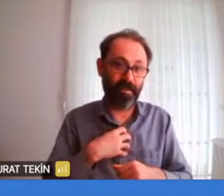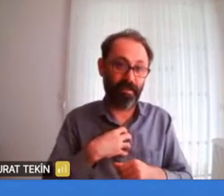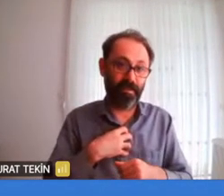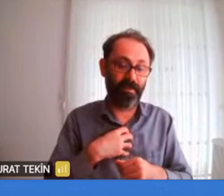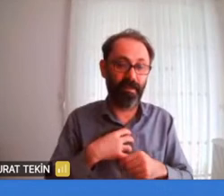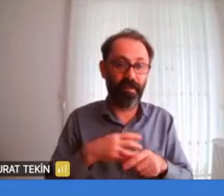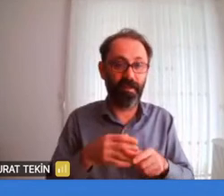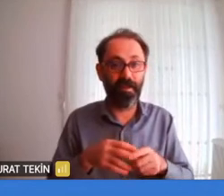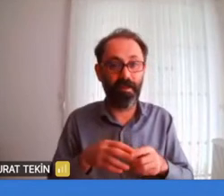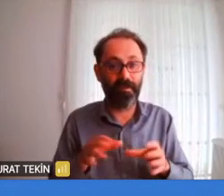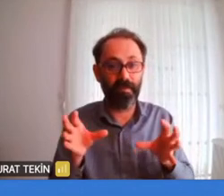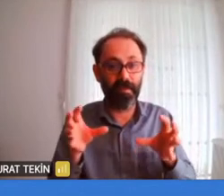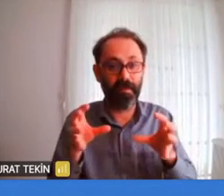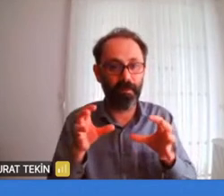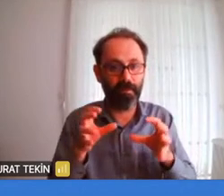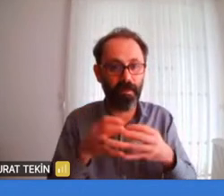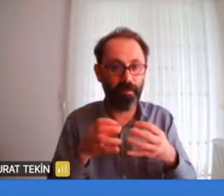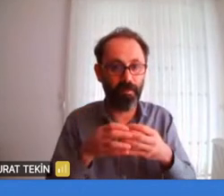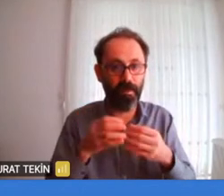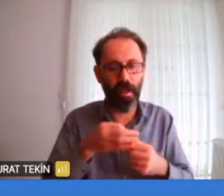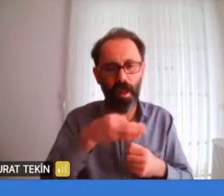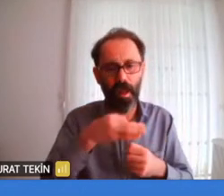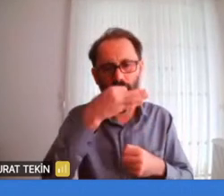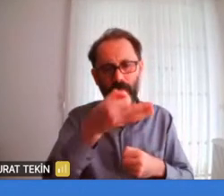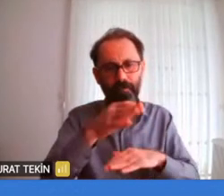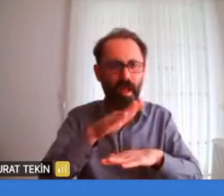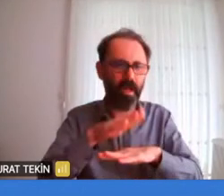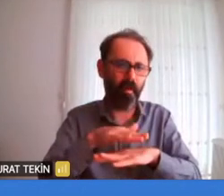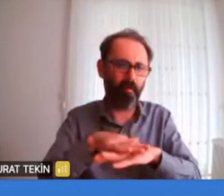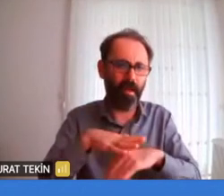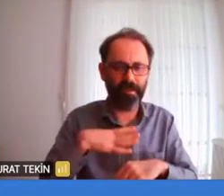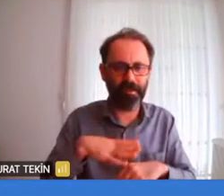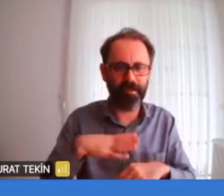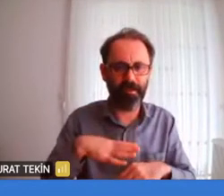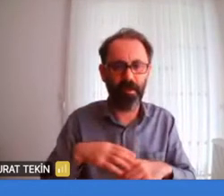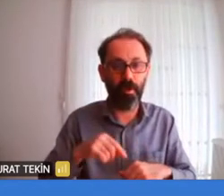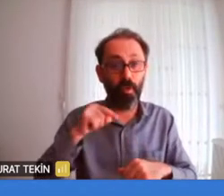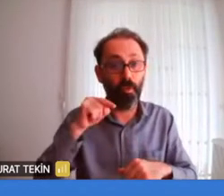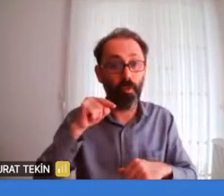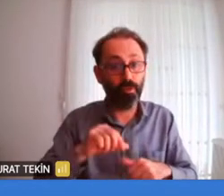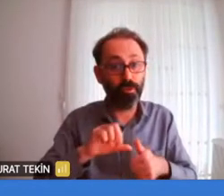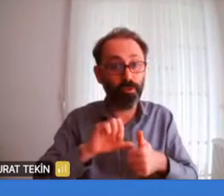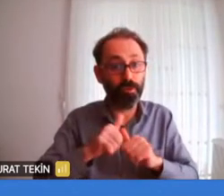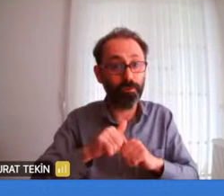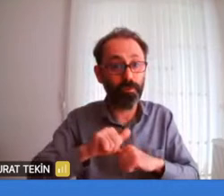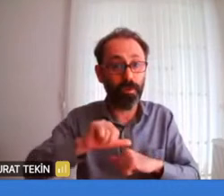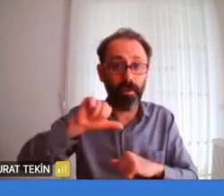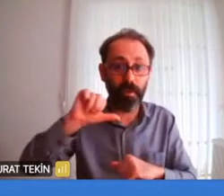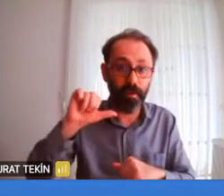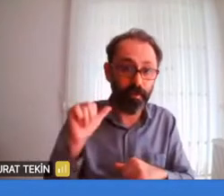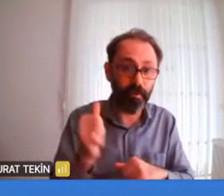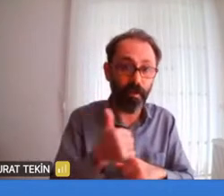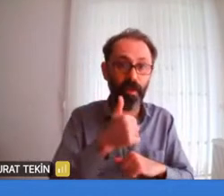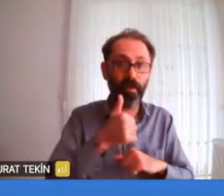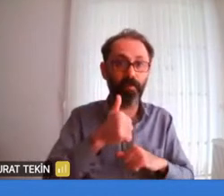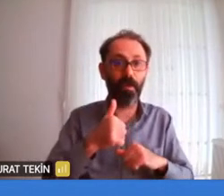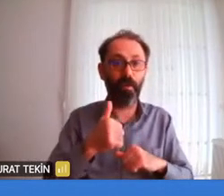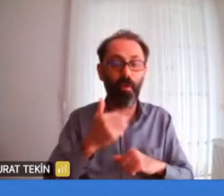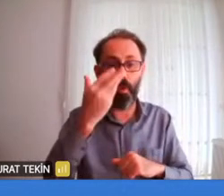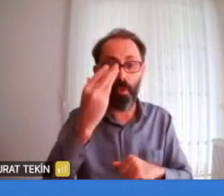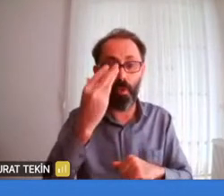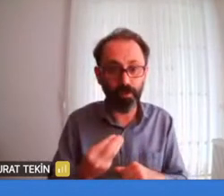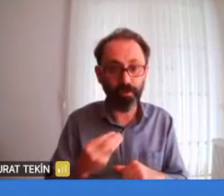aslında yaptığımız için ne kadar üst seviyede olduğunu, ne kadar kıymetli olduğunu ve elimizde